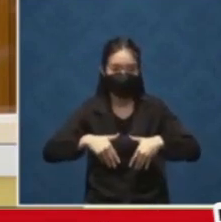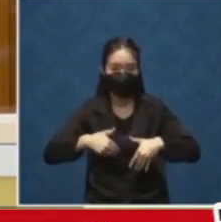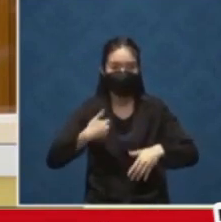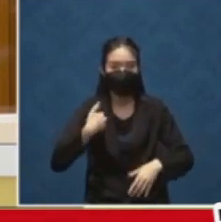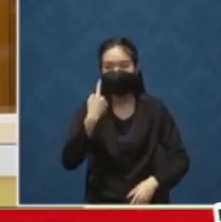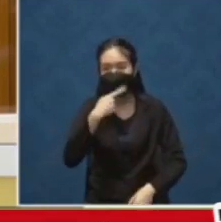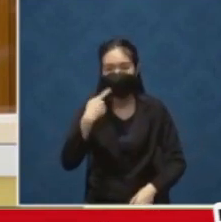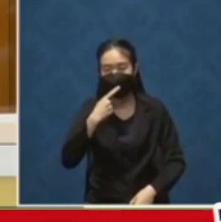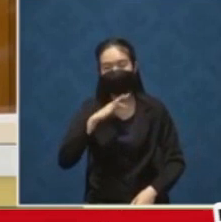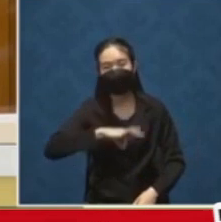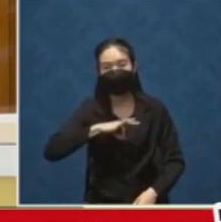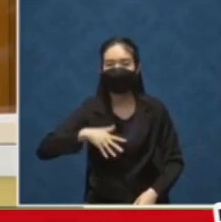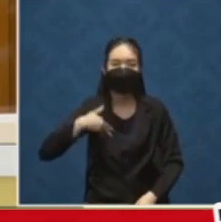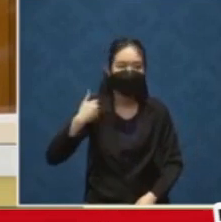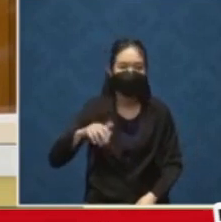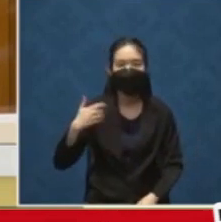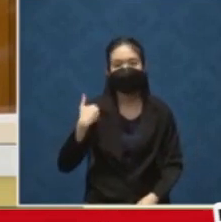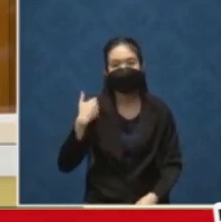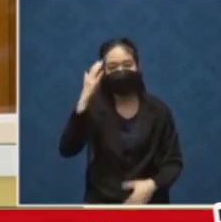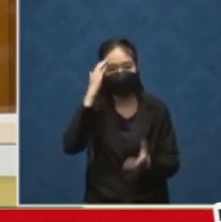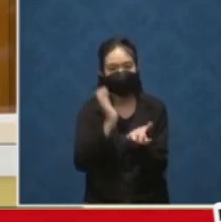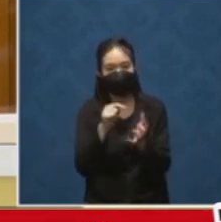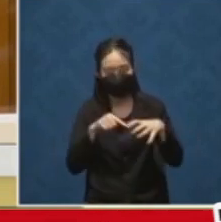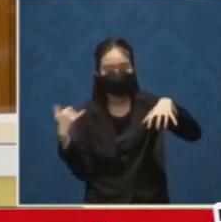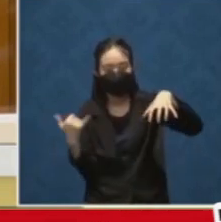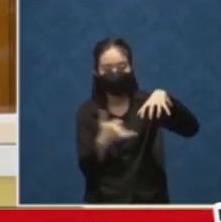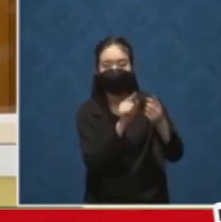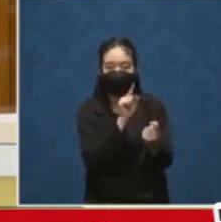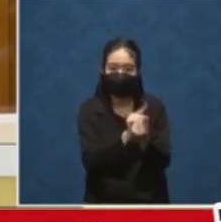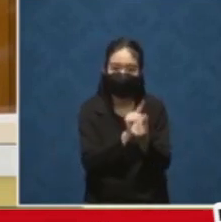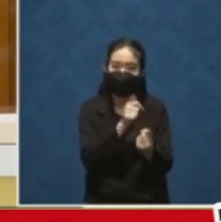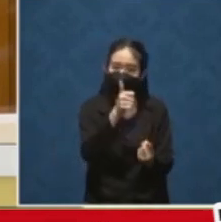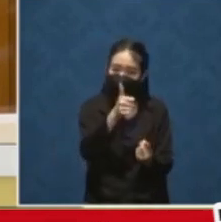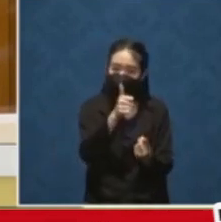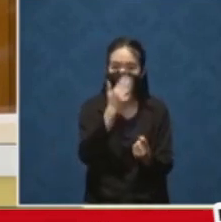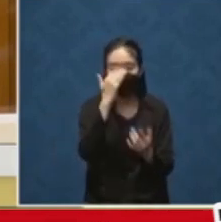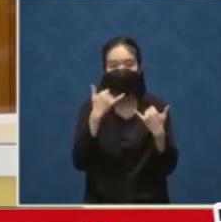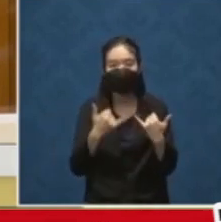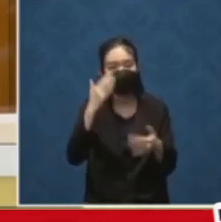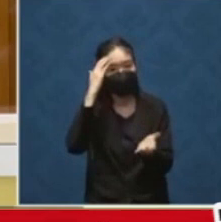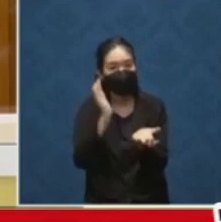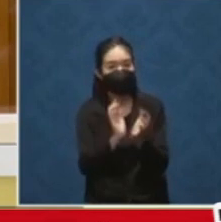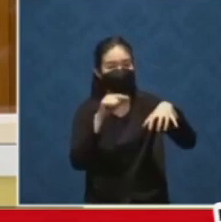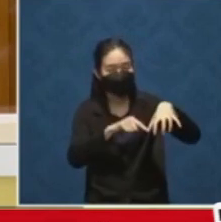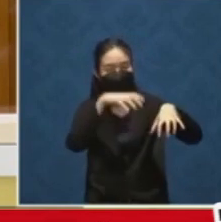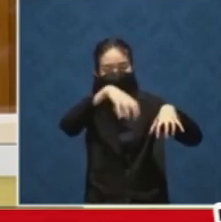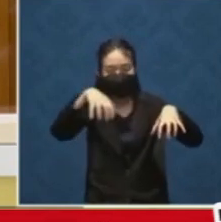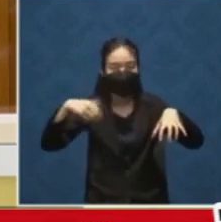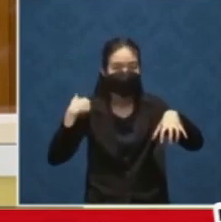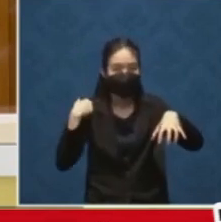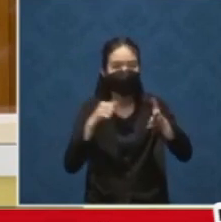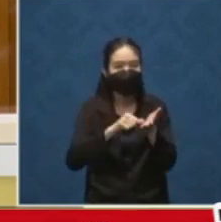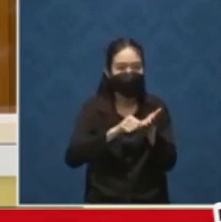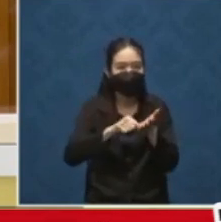of Occupation,ท่านสามารถทจะไป pracy so playgroundเป็นวิชาน function 229 00essaันี้ม